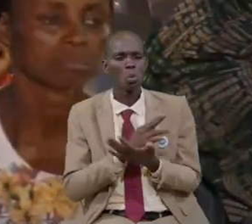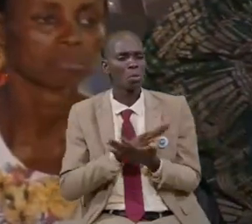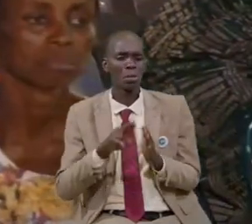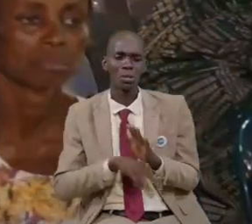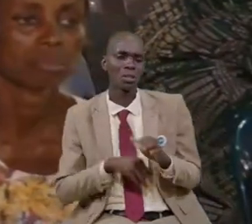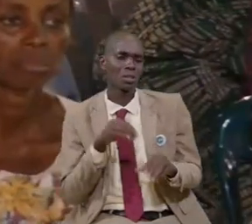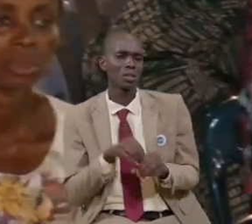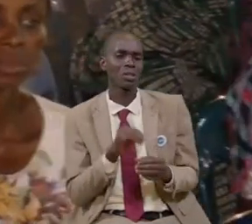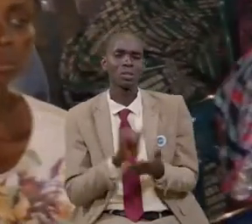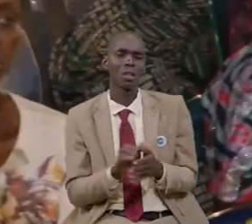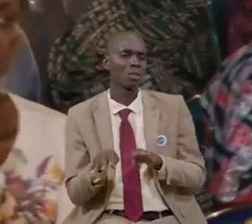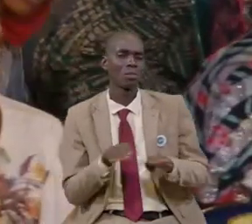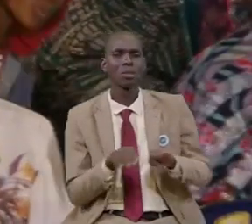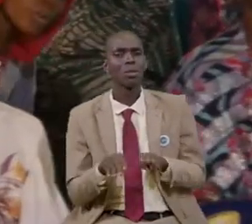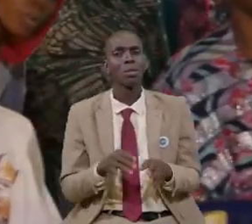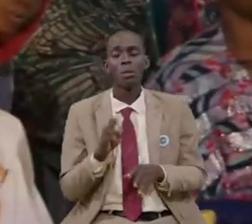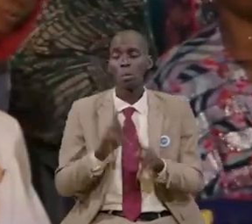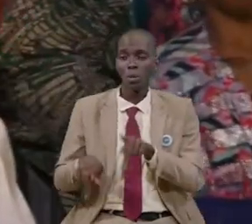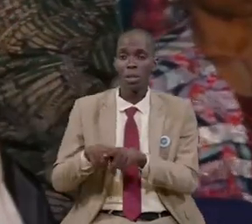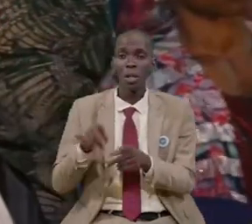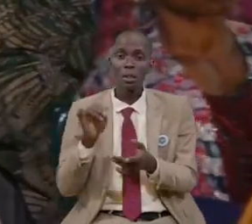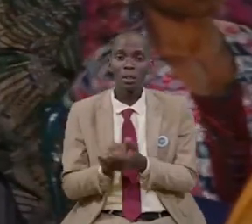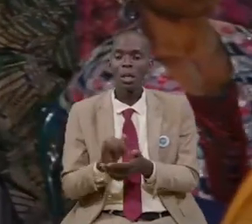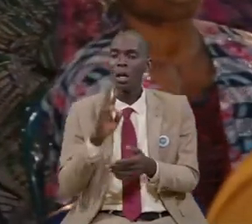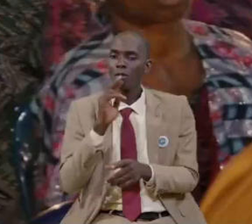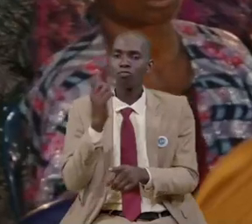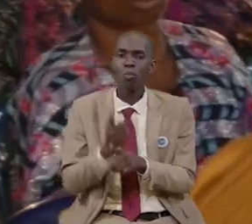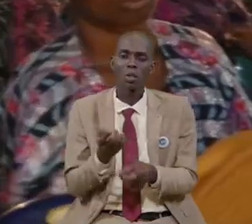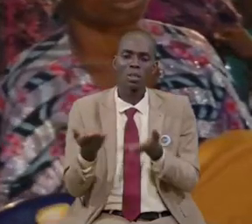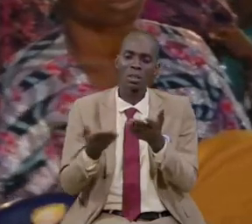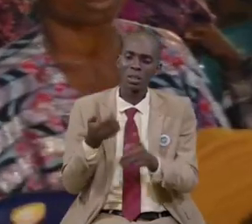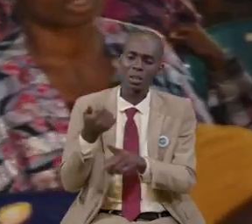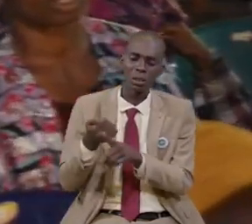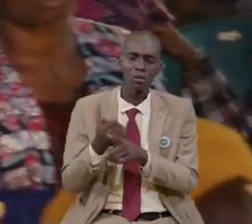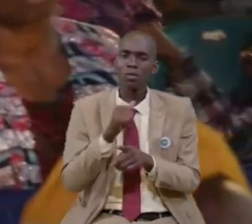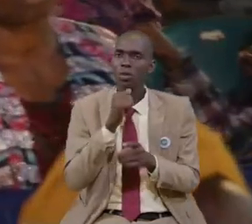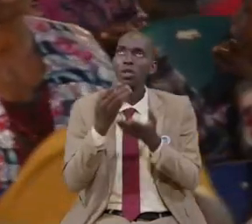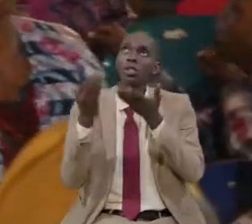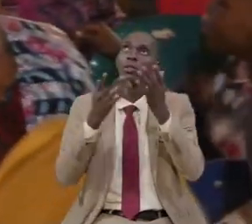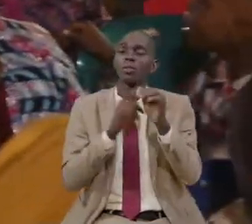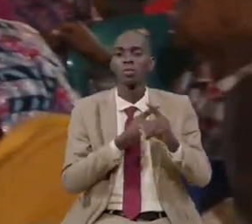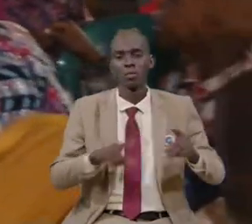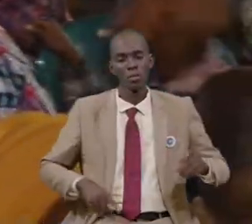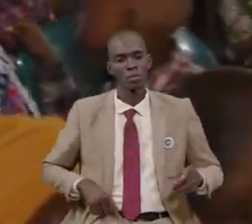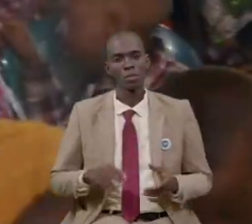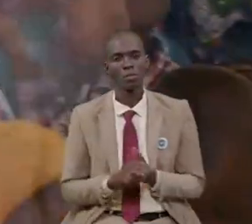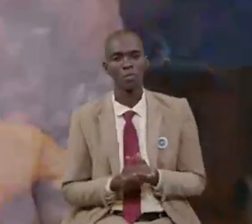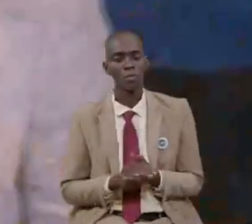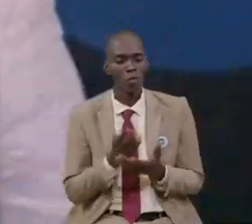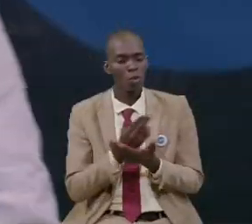gens-là, ils se servent. Ils ne servent pas le Seigneur. La sainteté veut dire que c'est l'obéissant. On